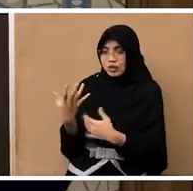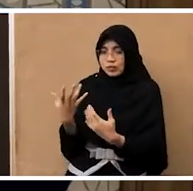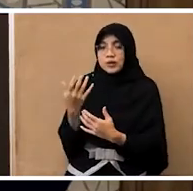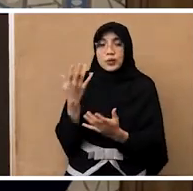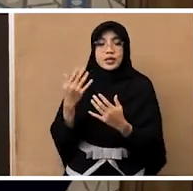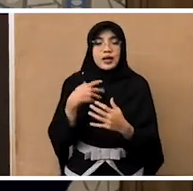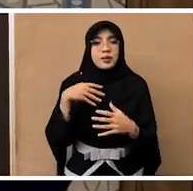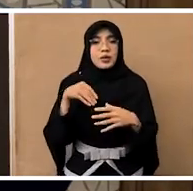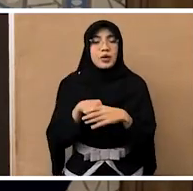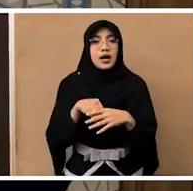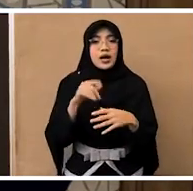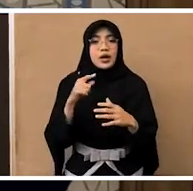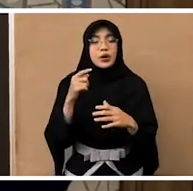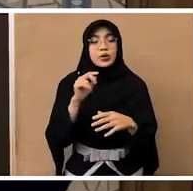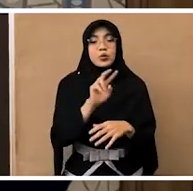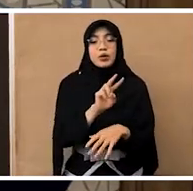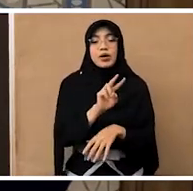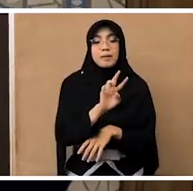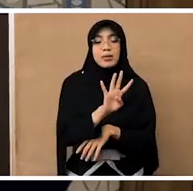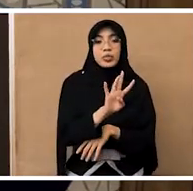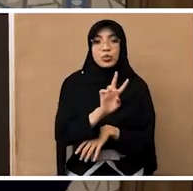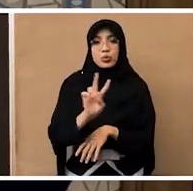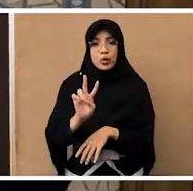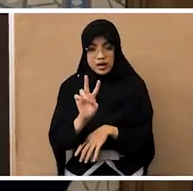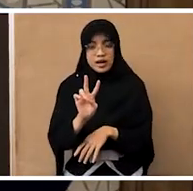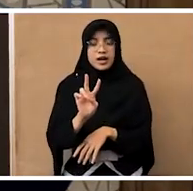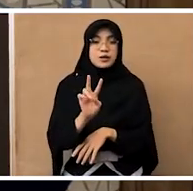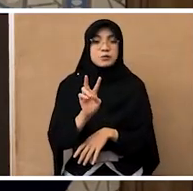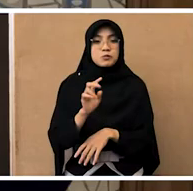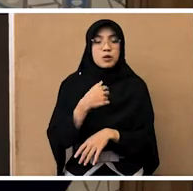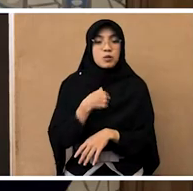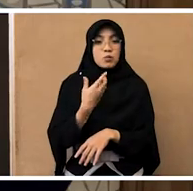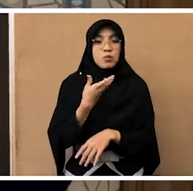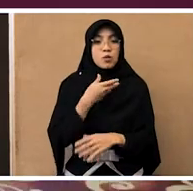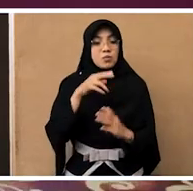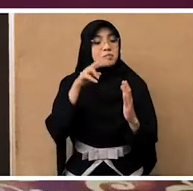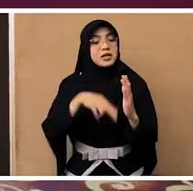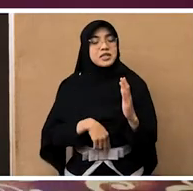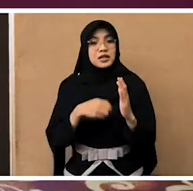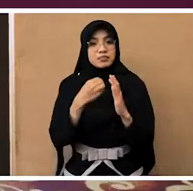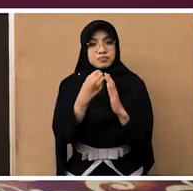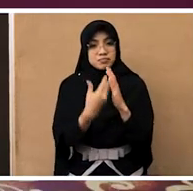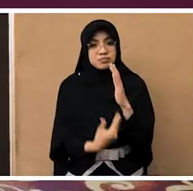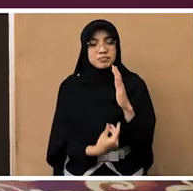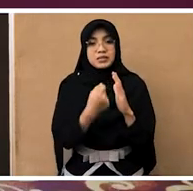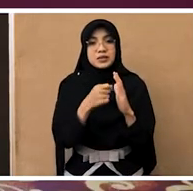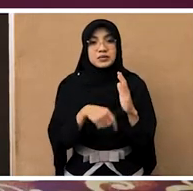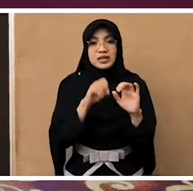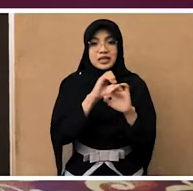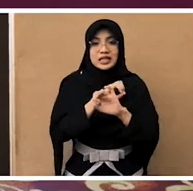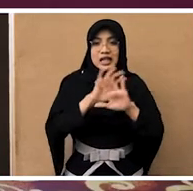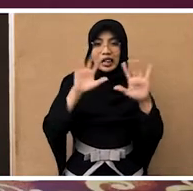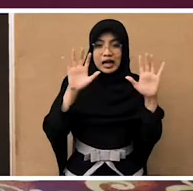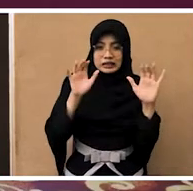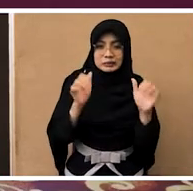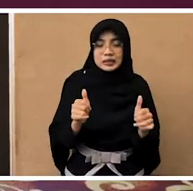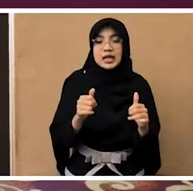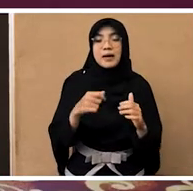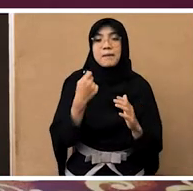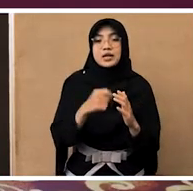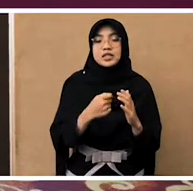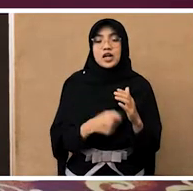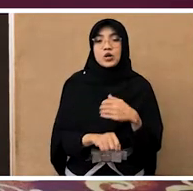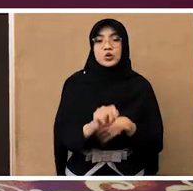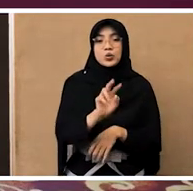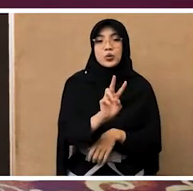mungkin saya masuk kedua pasal 242 ya saya boleh bisa mohon izin untuk membacakan mungkin ya biar biar clear gitu ya jadi bahasa